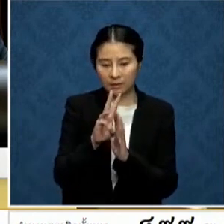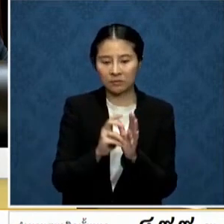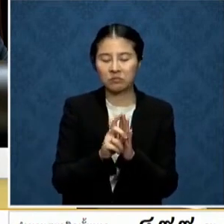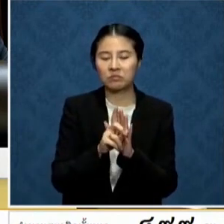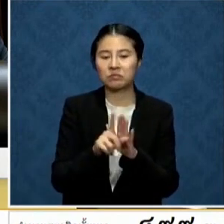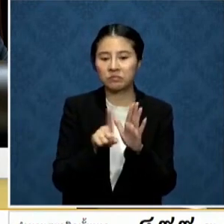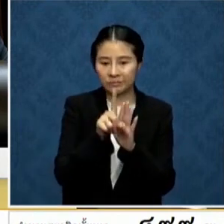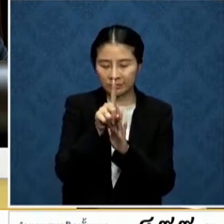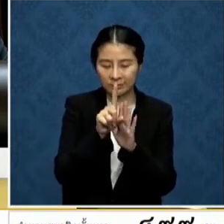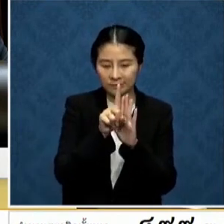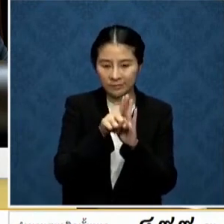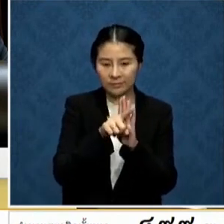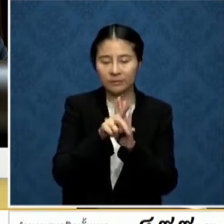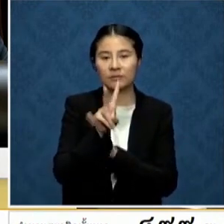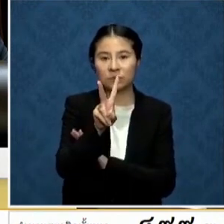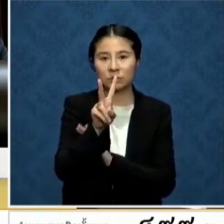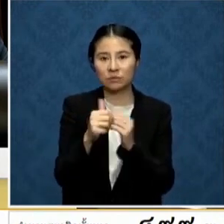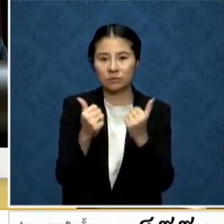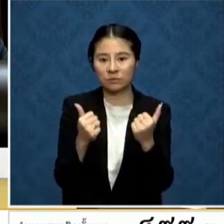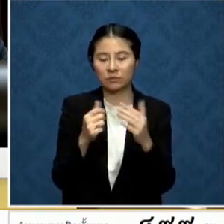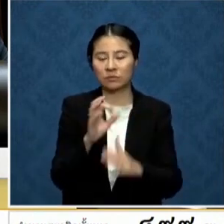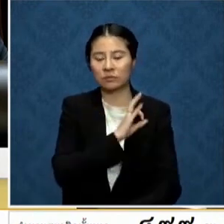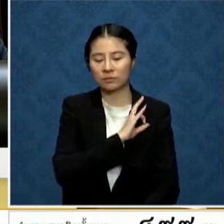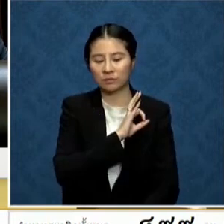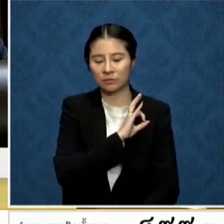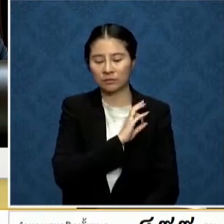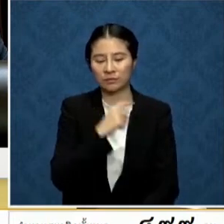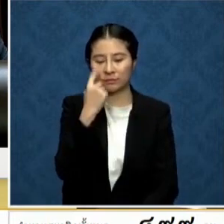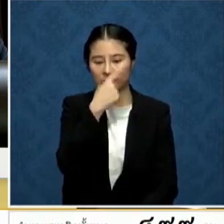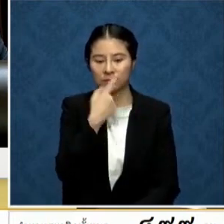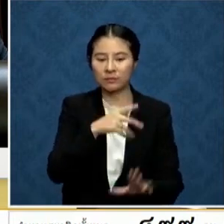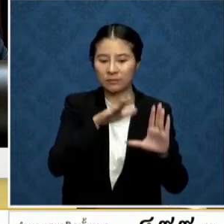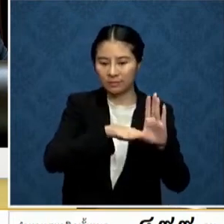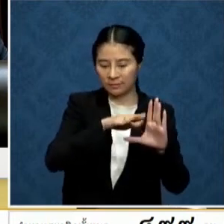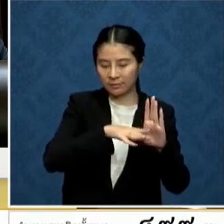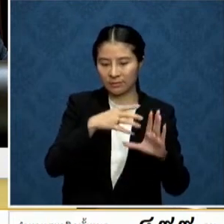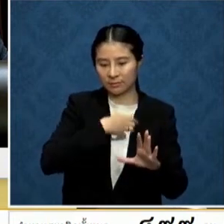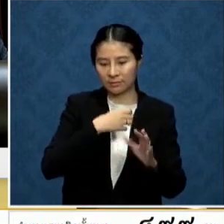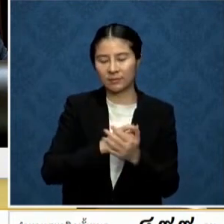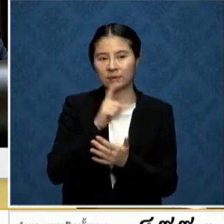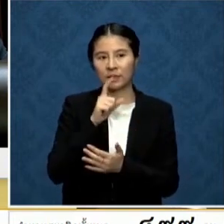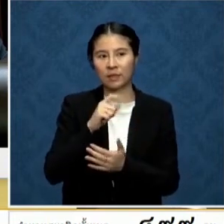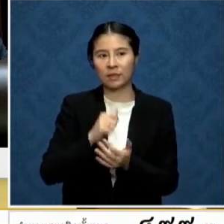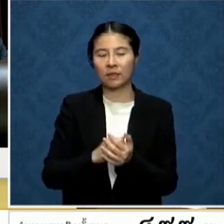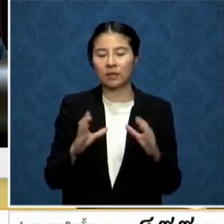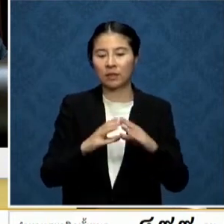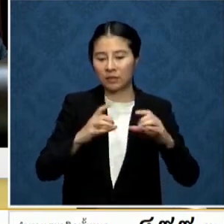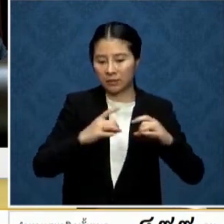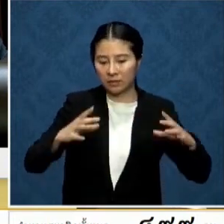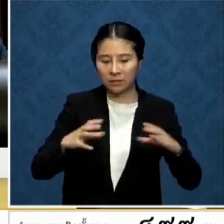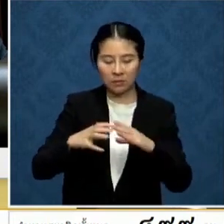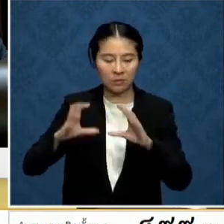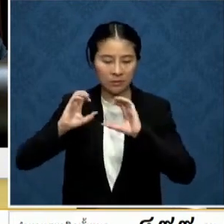2นาทีแล้วเปิดโอกาสให้สมาชิกที่มาลงชื่อไว้หรือมาแตงความจรงไว้นะครับสลับกันระหว่างฝ่ายค้านกับฝ่าย